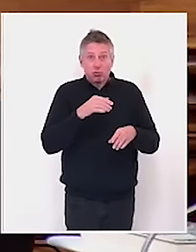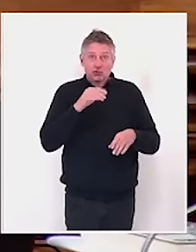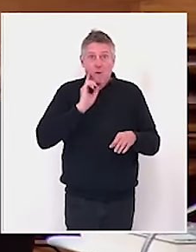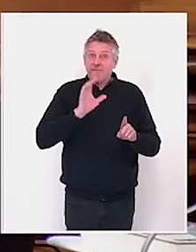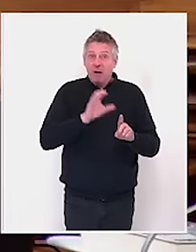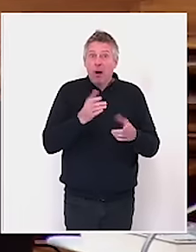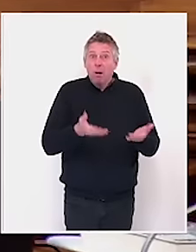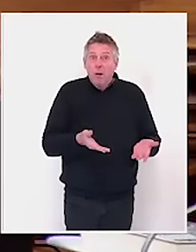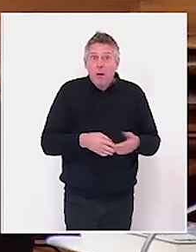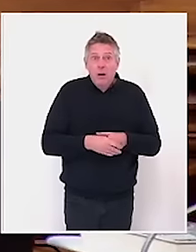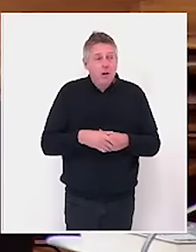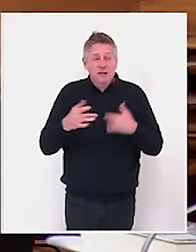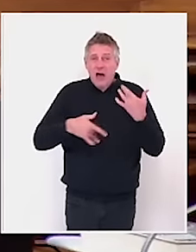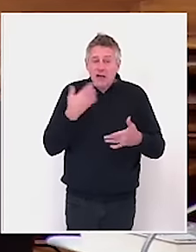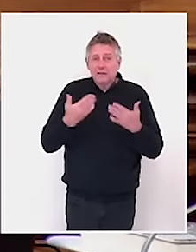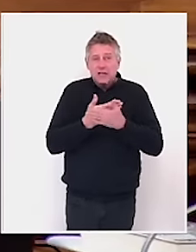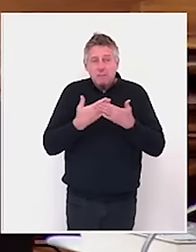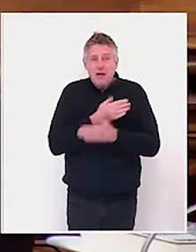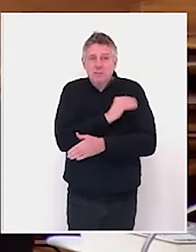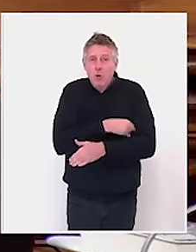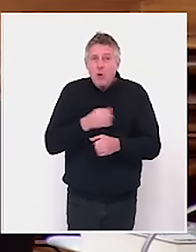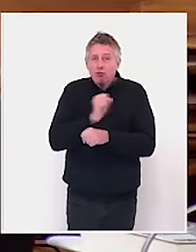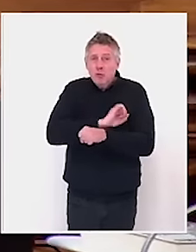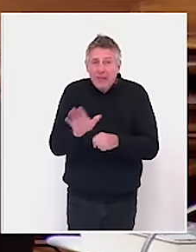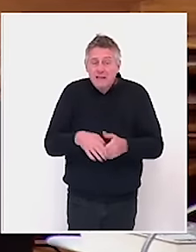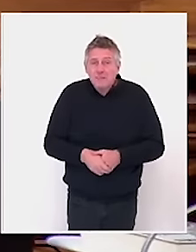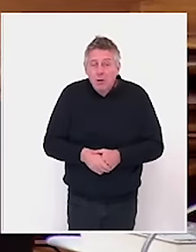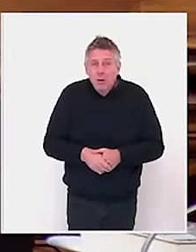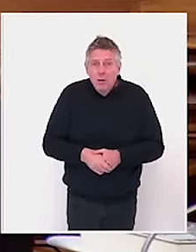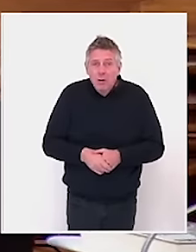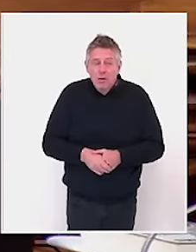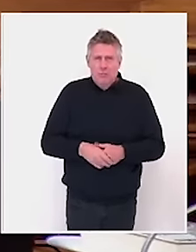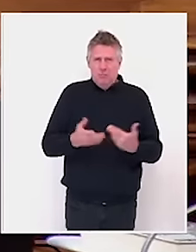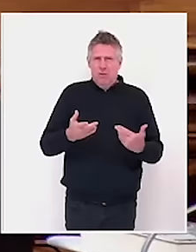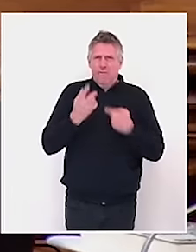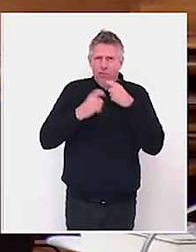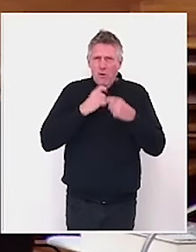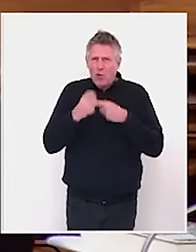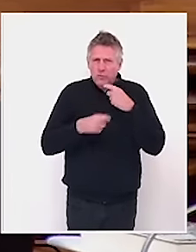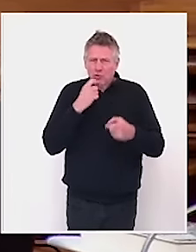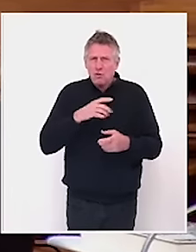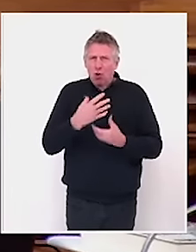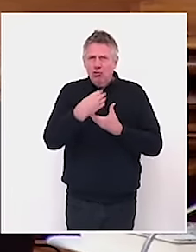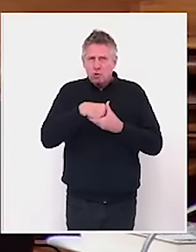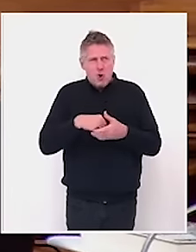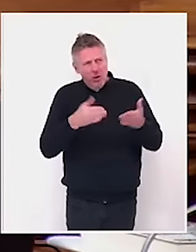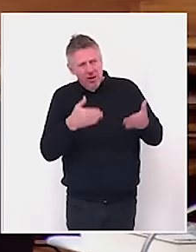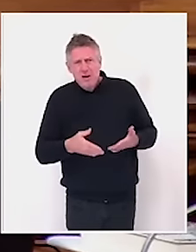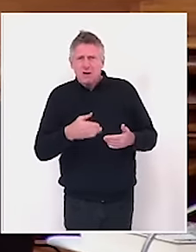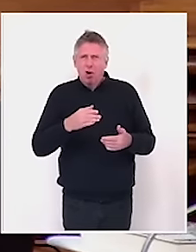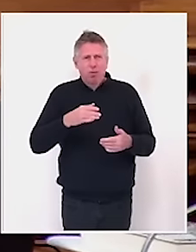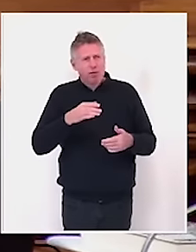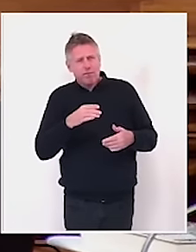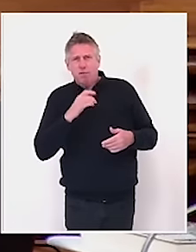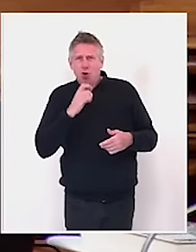cinéma, le théâtre, le sport, le journalisme, où là on voit bien là à quel point on est dans des violences de genre exacerbées, une violence sexiste, une violence